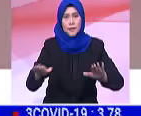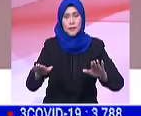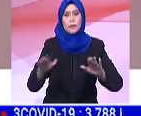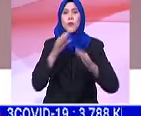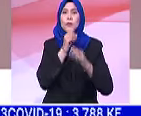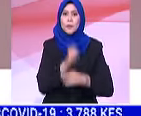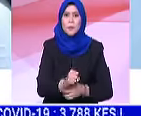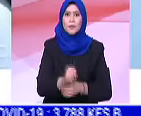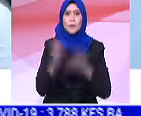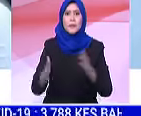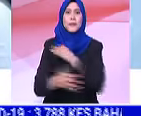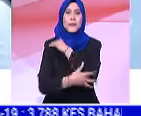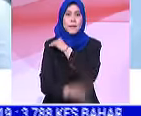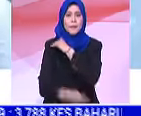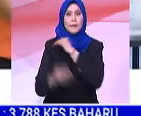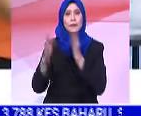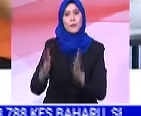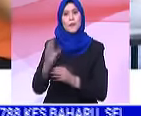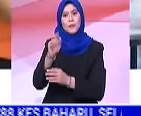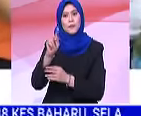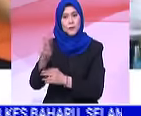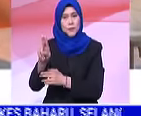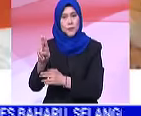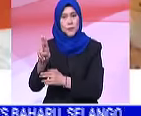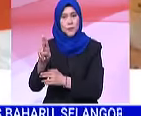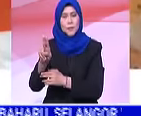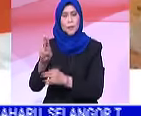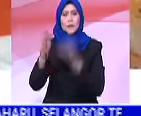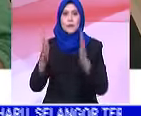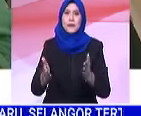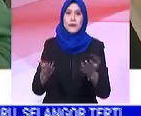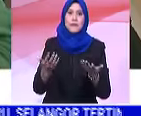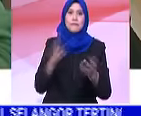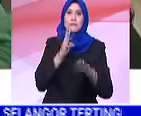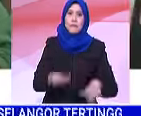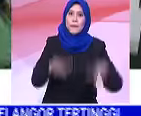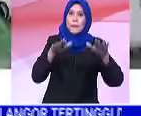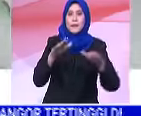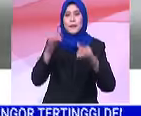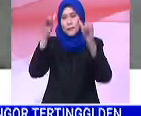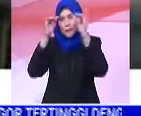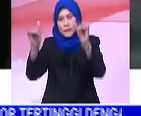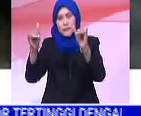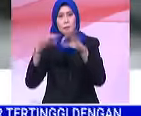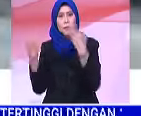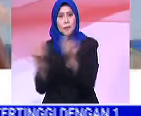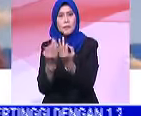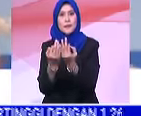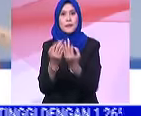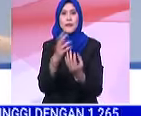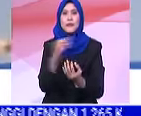warga emas, orang papa, orang kurang upaya OKU, mangsa bencana, mangsa keganasan rumah tangga,